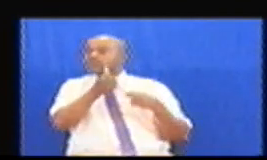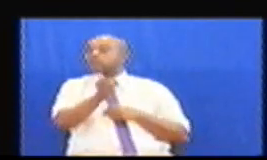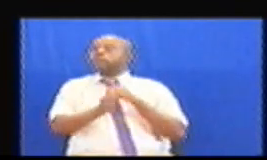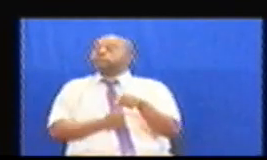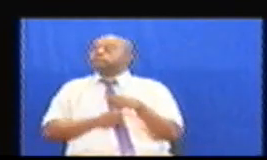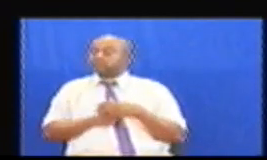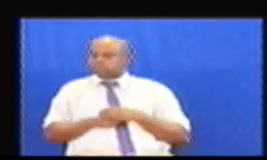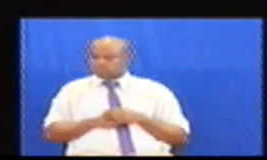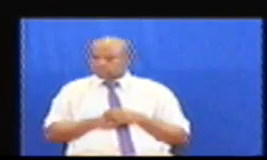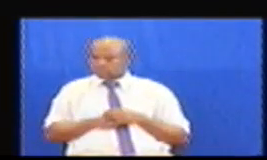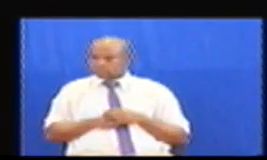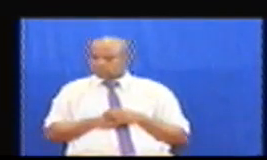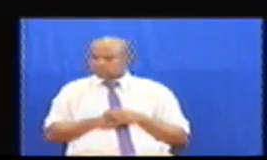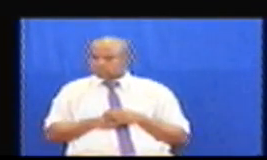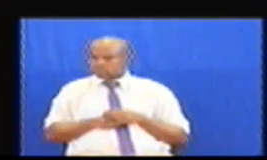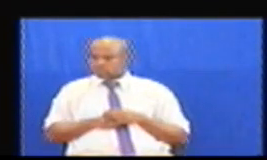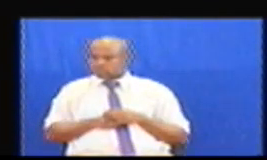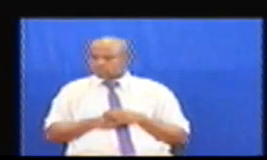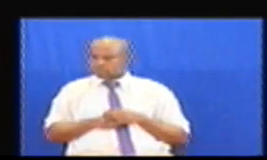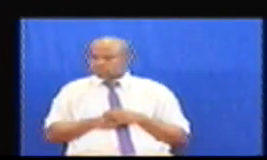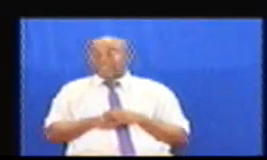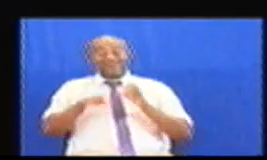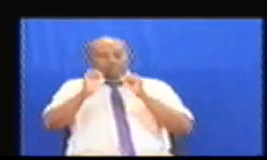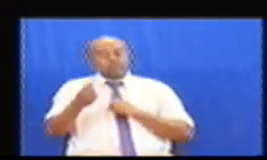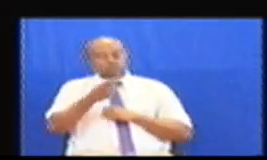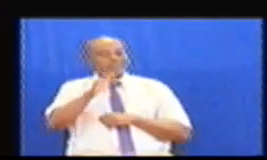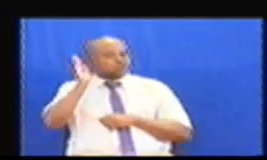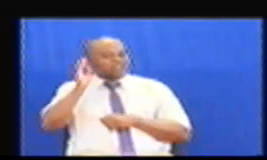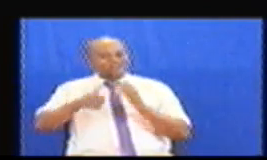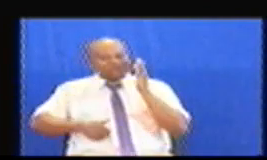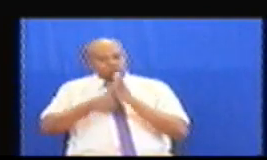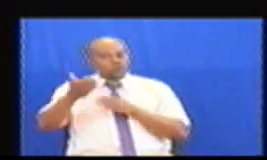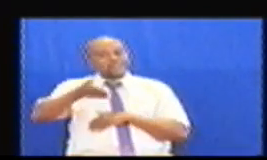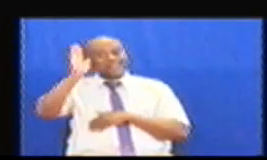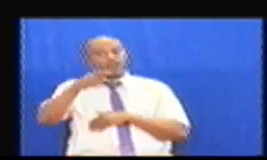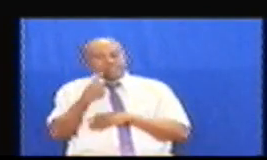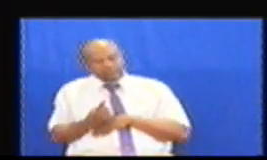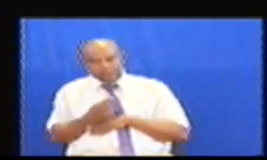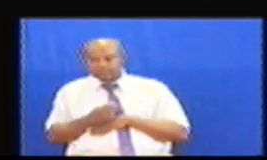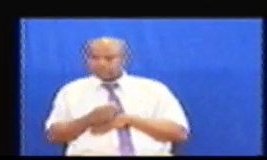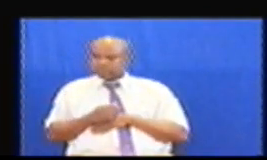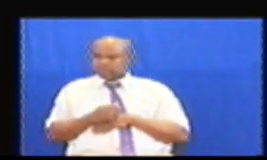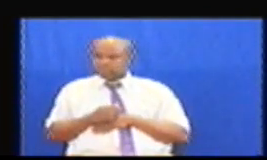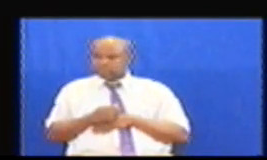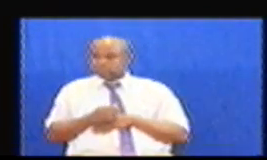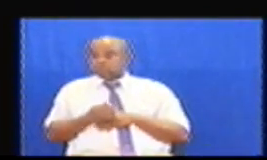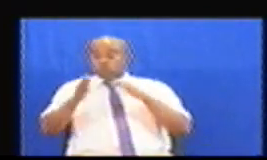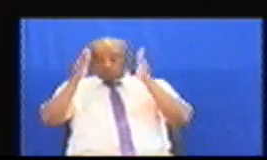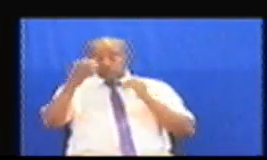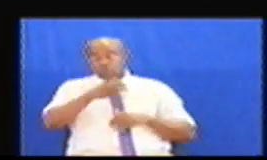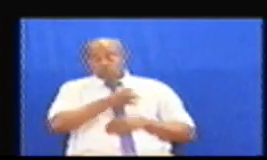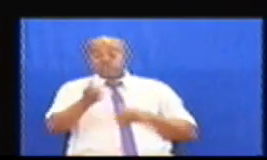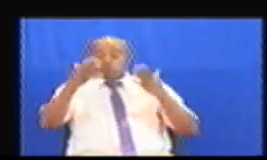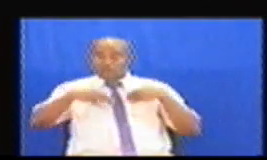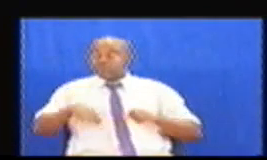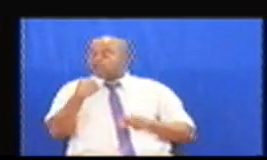Tanzania. Tusipokuwa na utamaduni wa kusikiliza serikali inasemaje, Mheshimiwa Waziri Mkuu amefanya kazi kubwa sana. Mheshimiwa Waziri Umi amefanya kazi